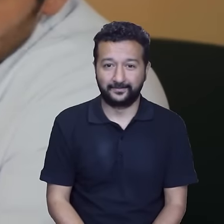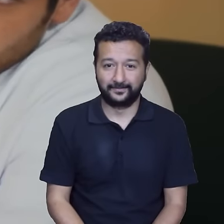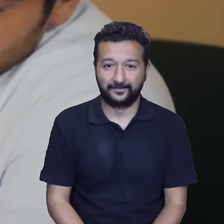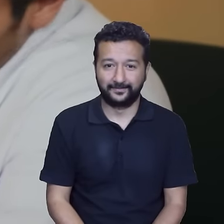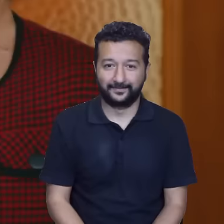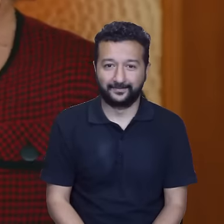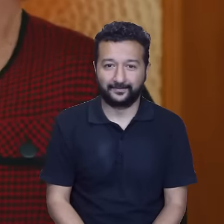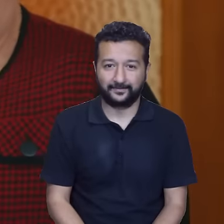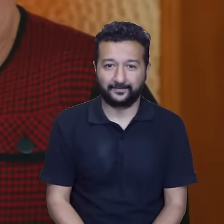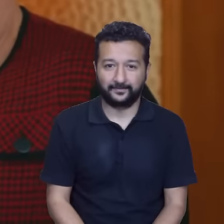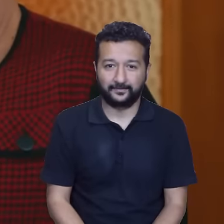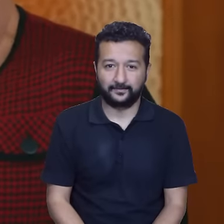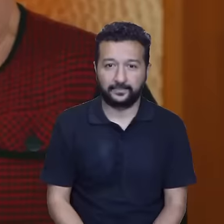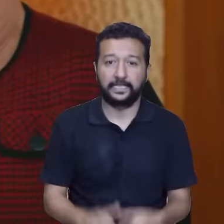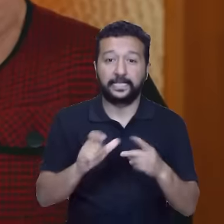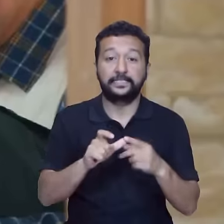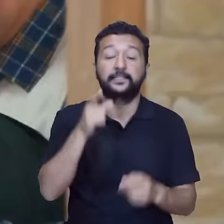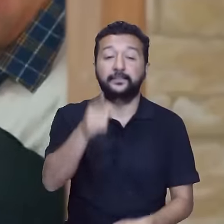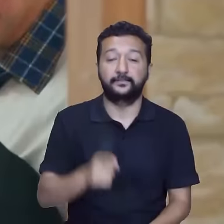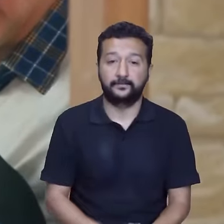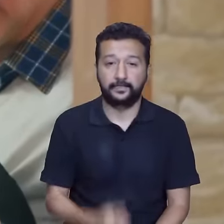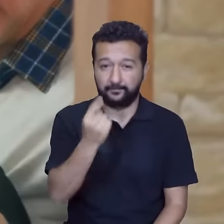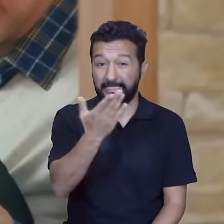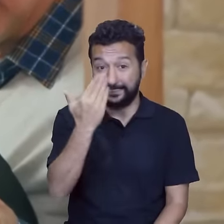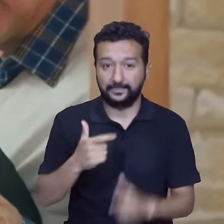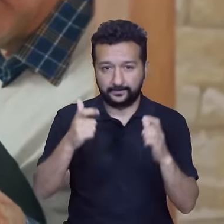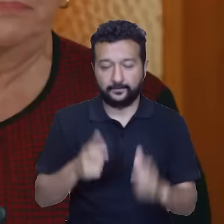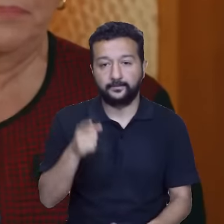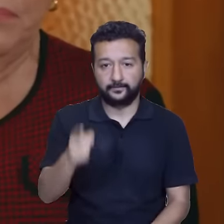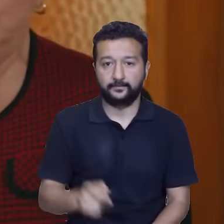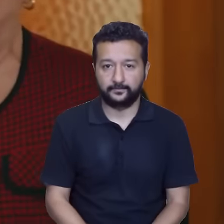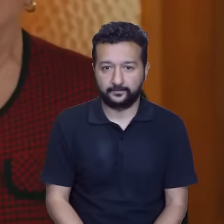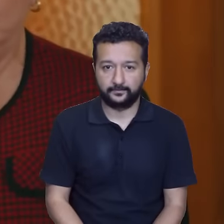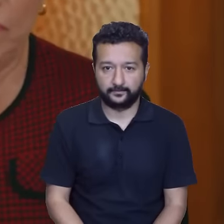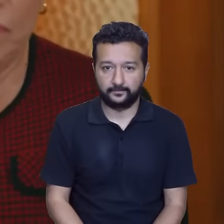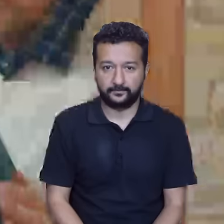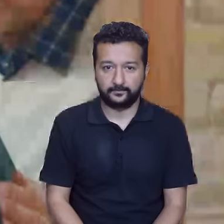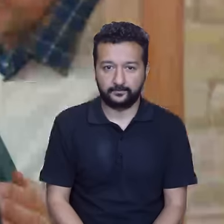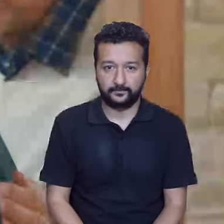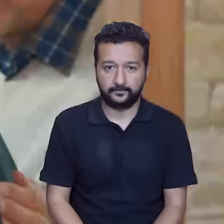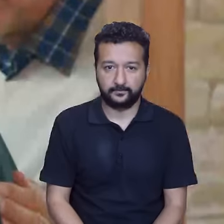Tarık'a gülümsedi. Şener. Biraz gelsene şöyle.